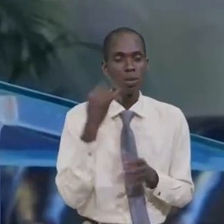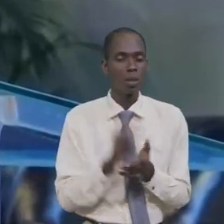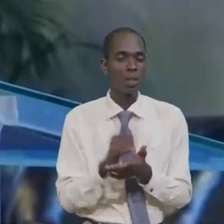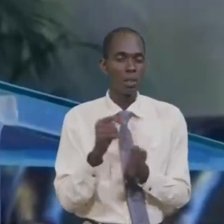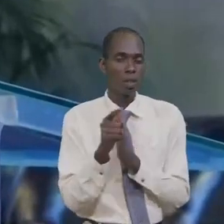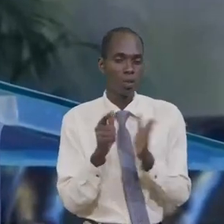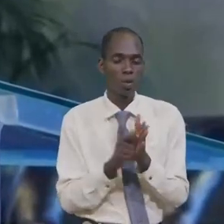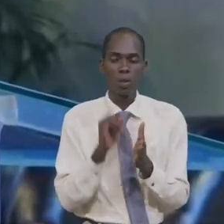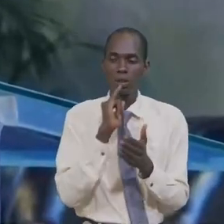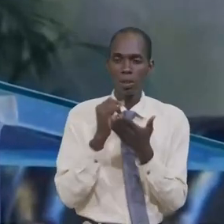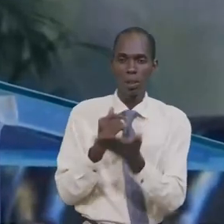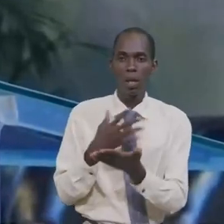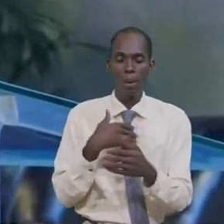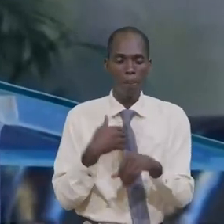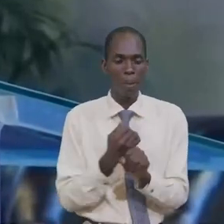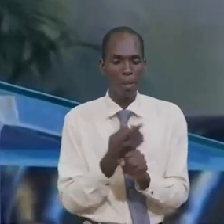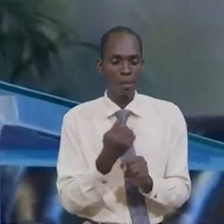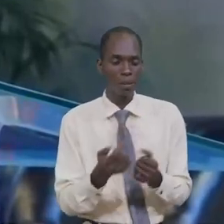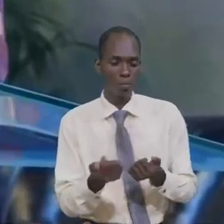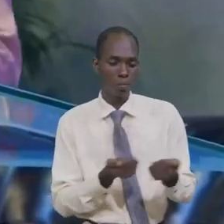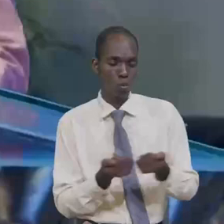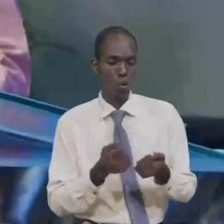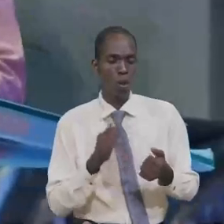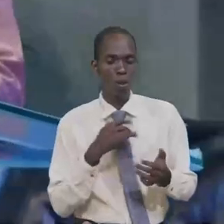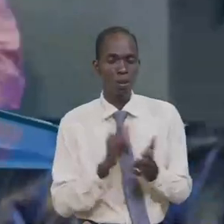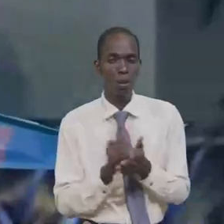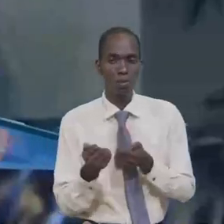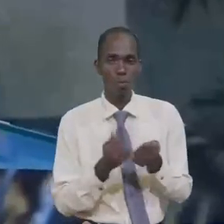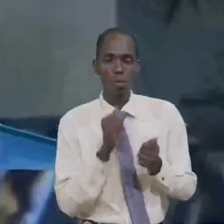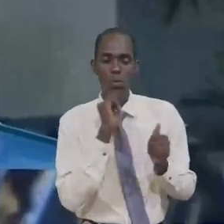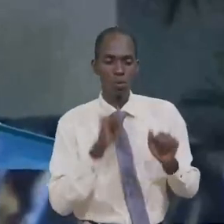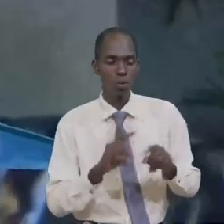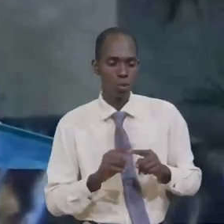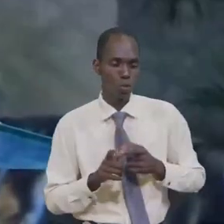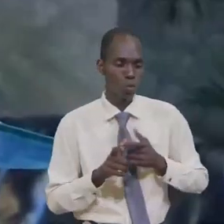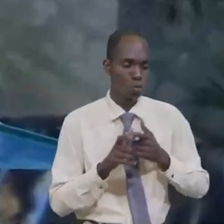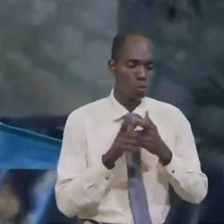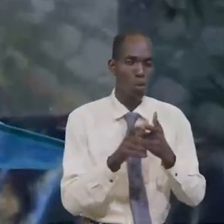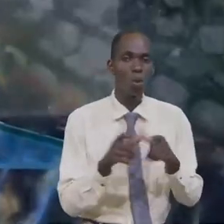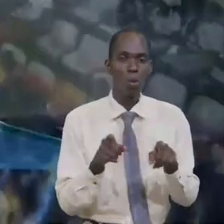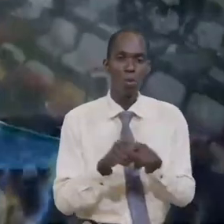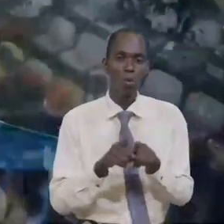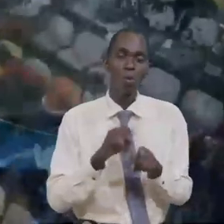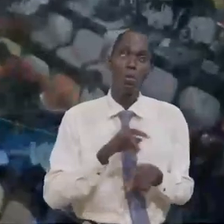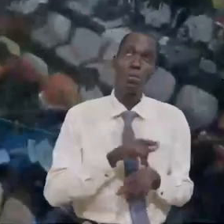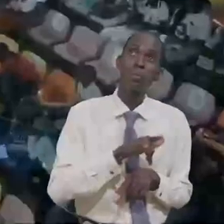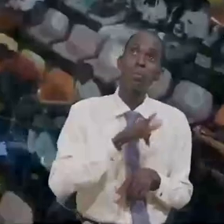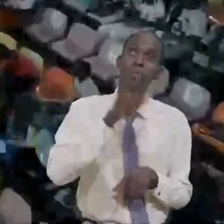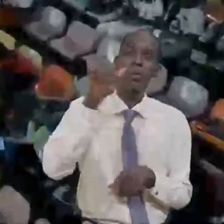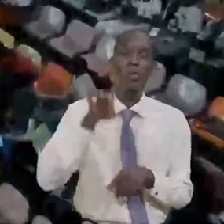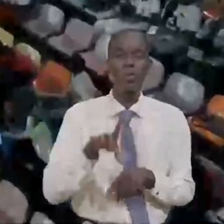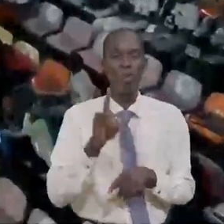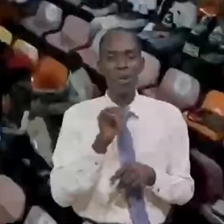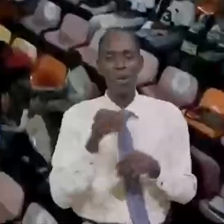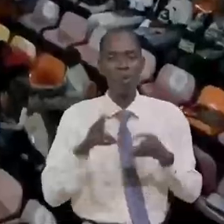avancer le véhicule et tout ce qu'ils font même l'avion il trouve un moyen d'utiliser cette